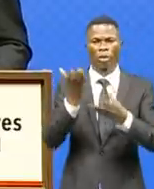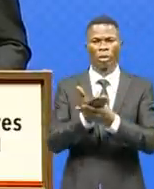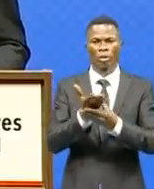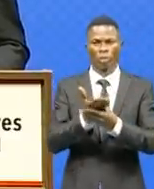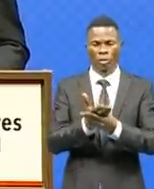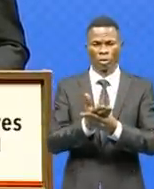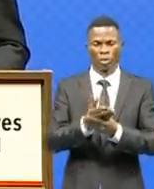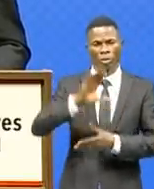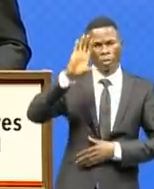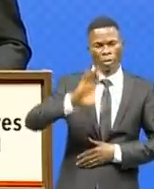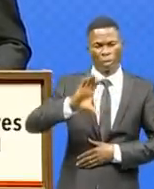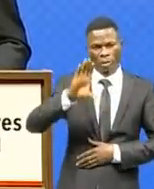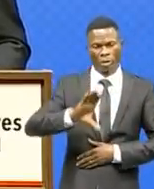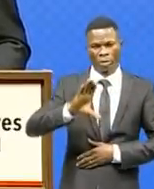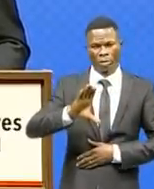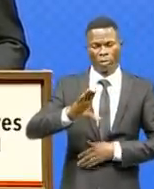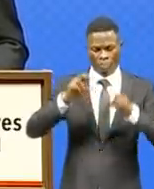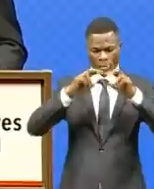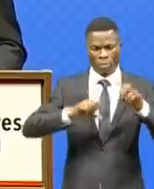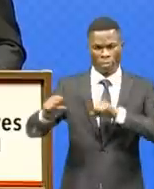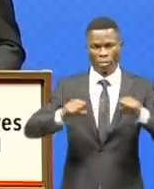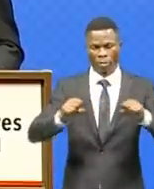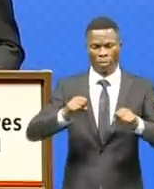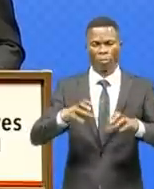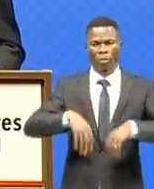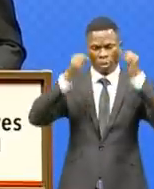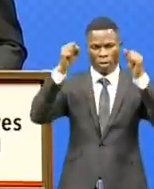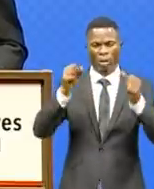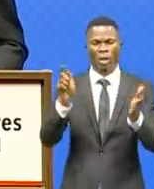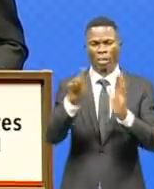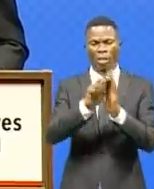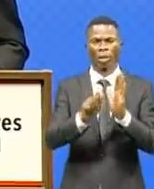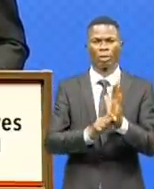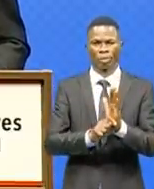dossiers. 5. Examen et adoption des textes.